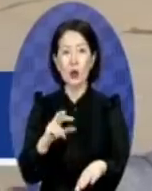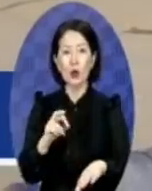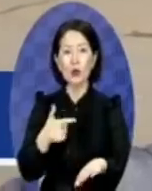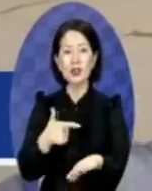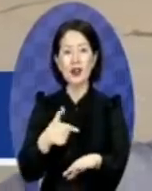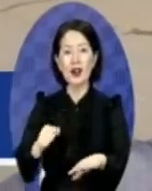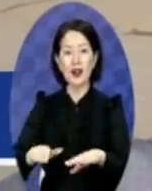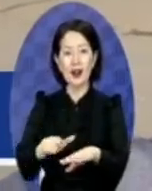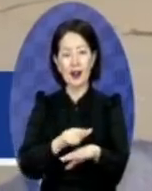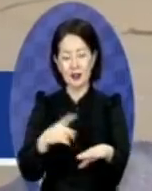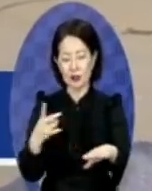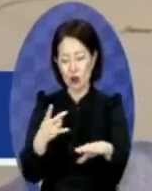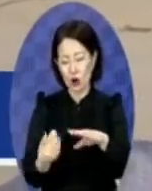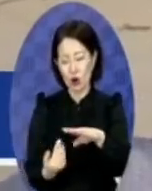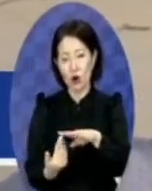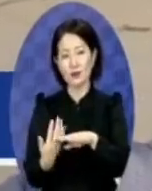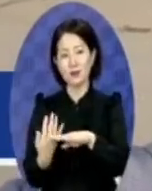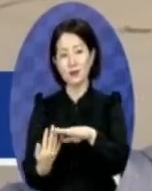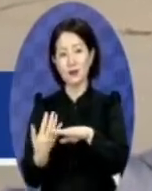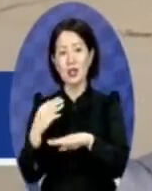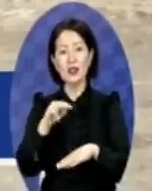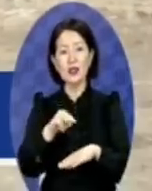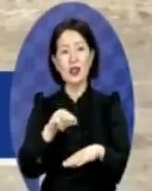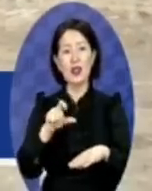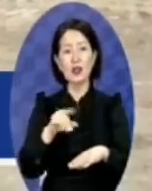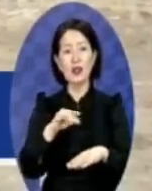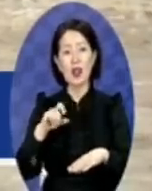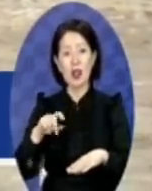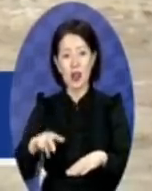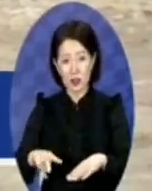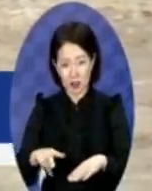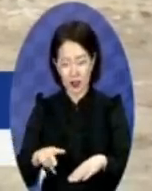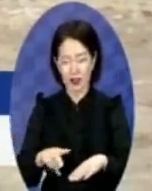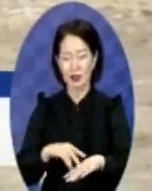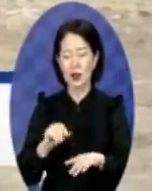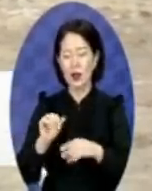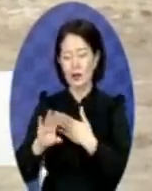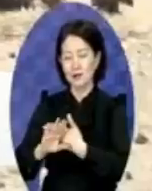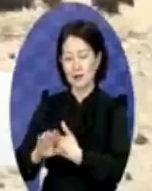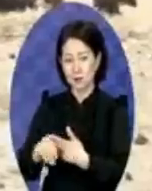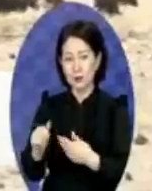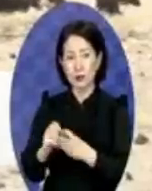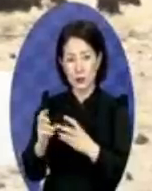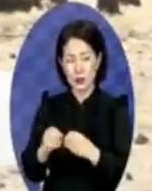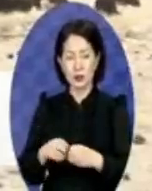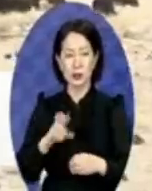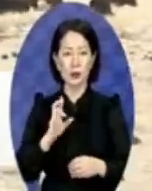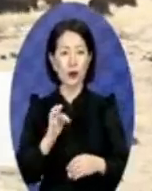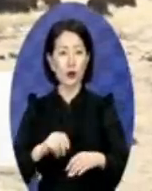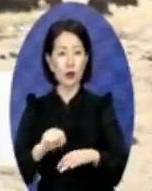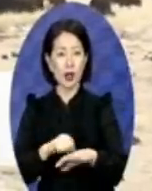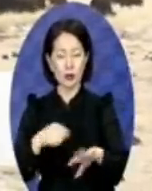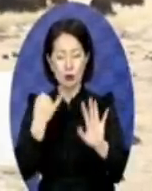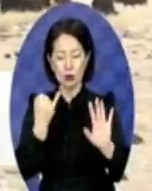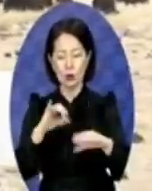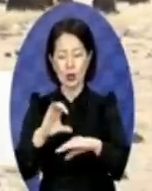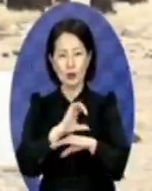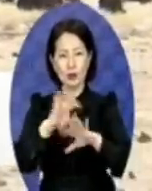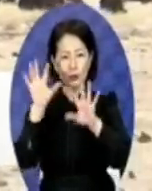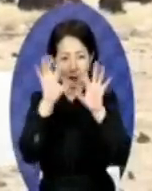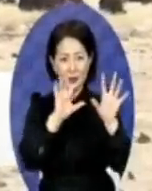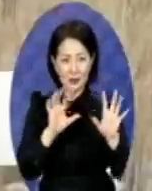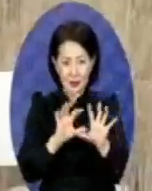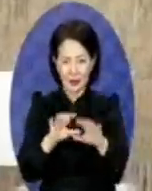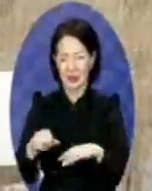тийшл тариалж малчдынхаа бас аюулгүй нөөцийг үрдүүлсэн байж байгаа. Харин Баян Улгийн аймгийн хэмжээнд 6 сум цастай аймгийн аюулгүй